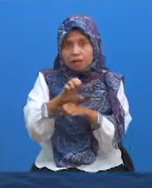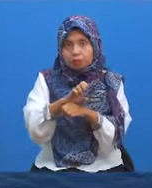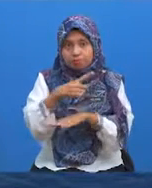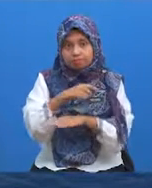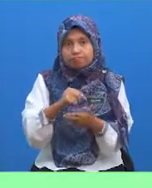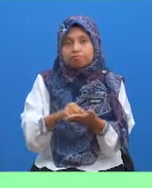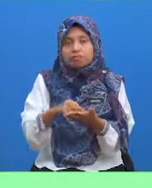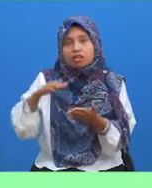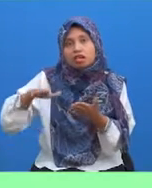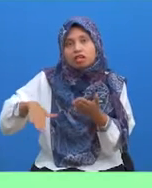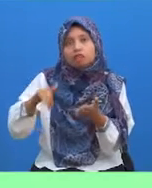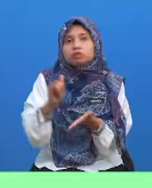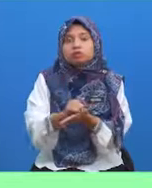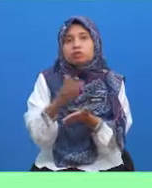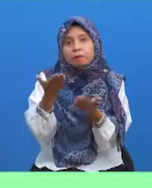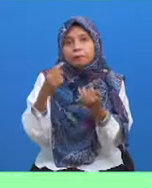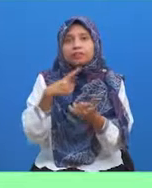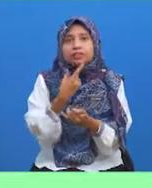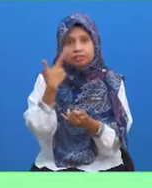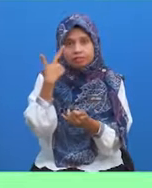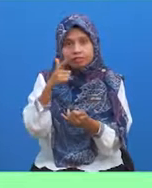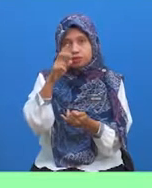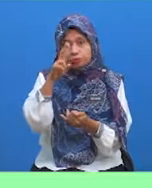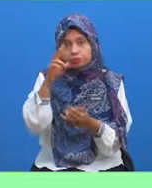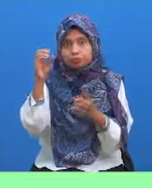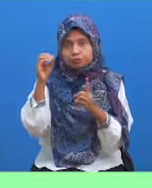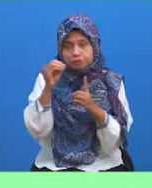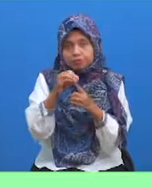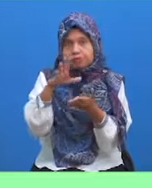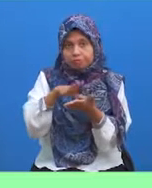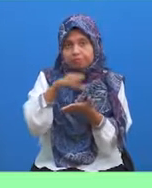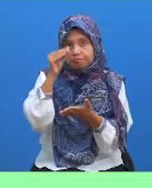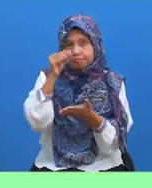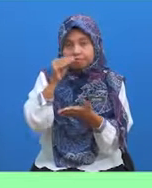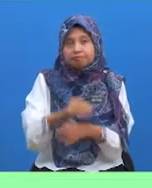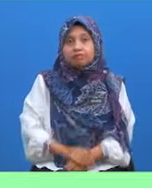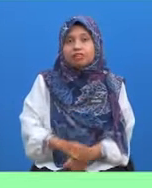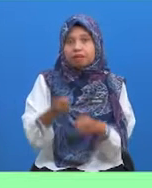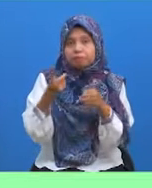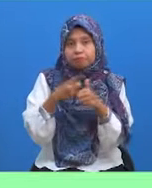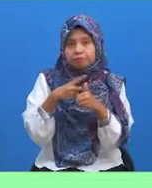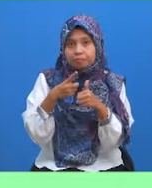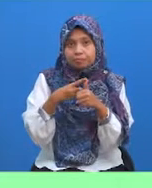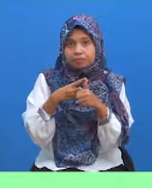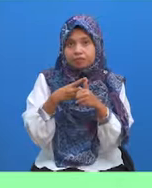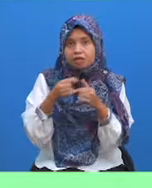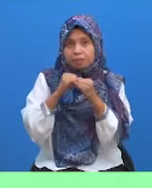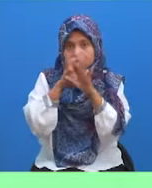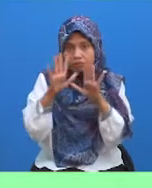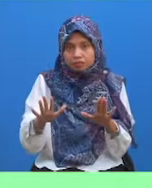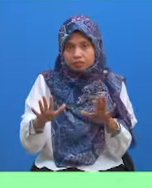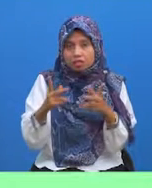pada hari ini sebelum itu Mari kita lihat Duo objektif pembelajaran yang pertama